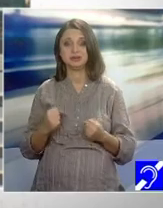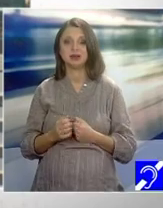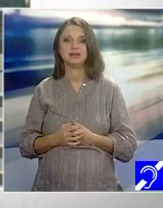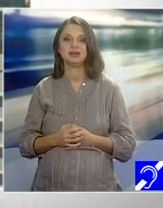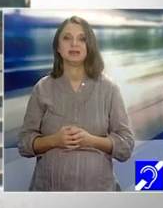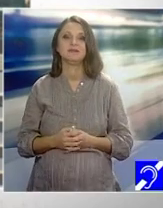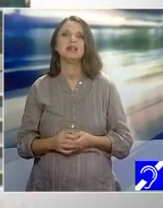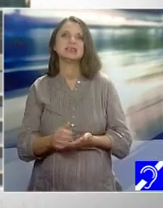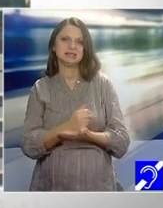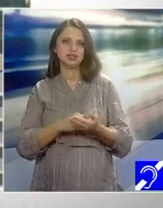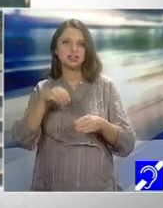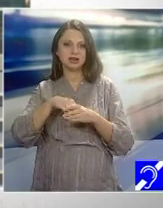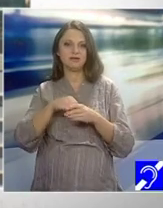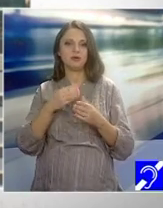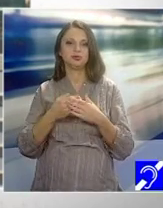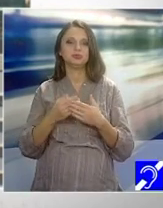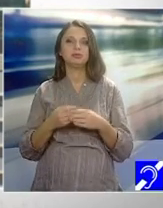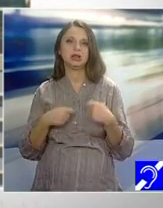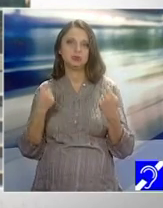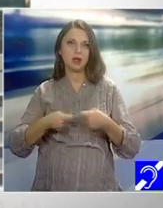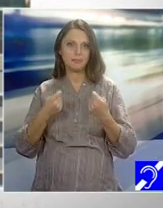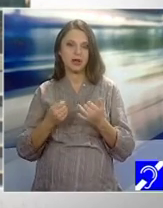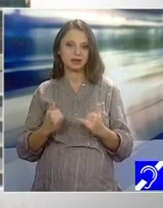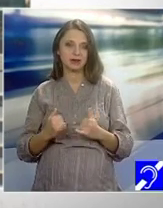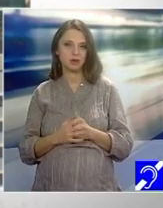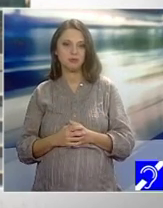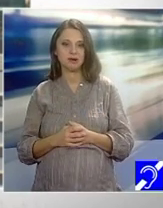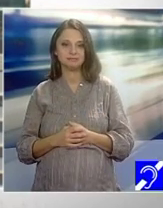sunt strângere de fonduri pentru campania în derulare. Noi, în momentul de față,